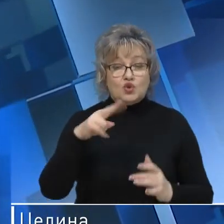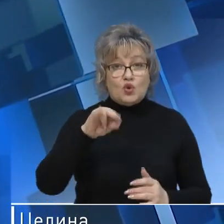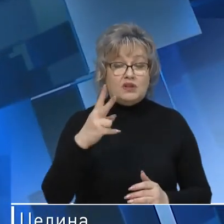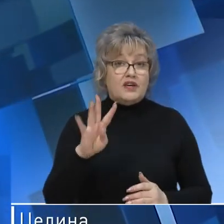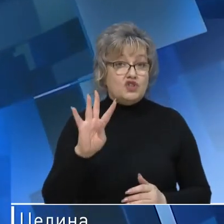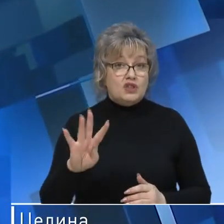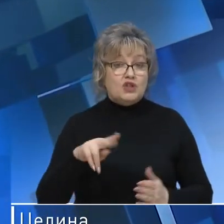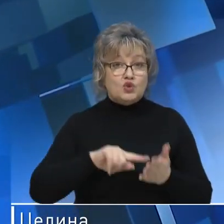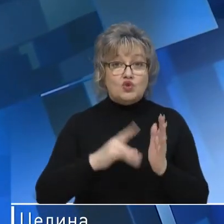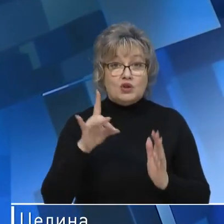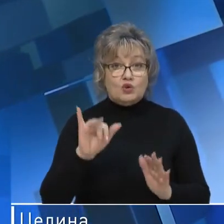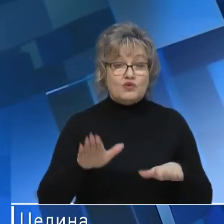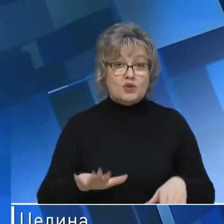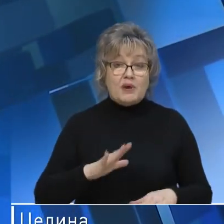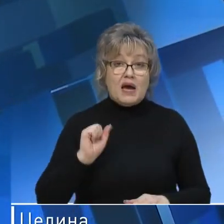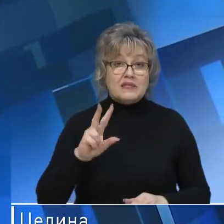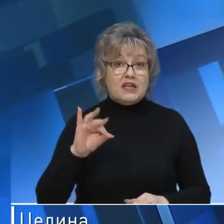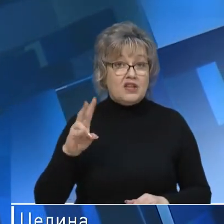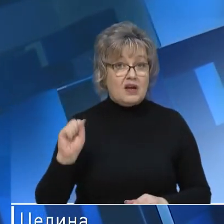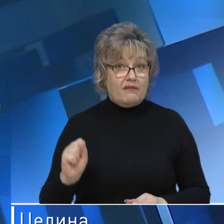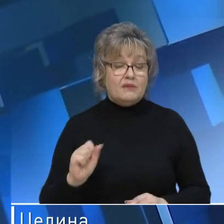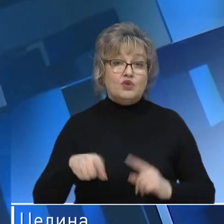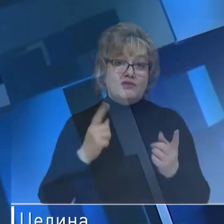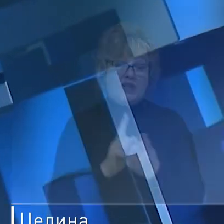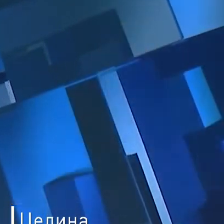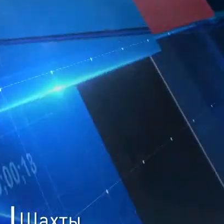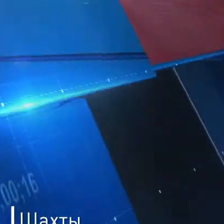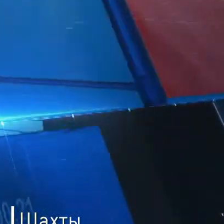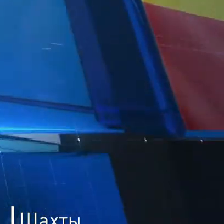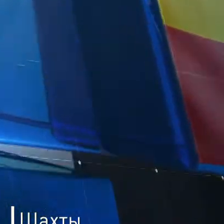don24.ru. В студии была Ася Скрыникова. До встречи.